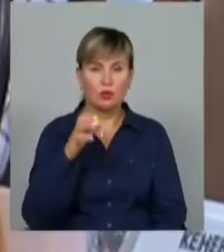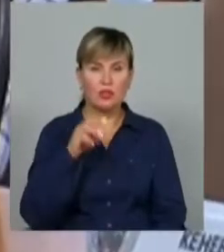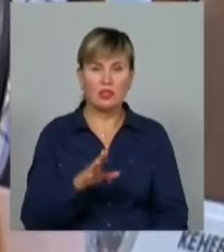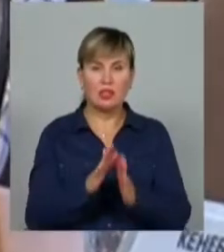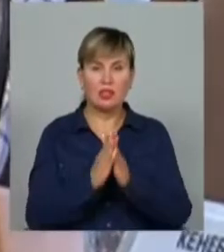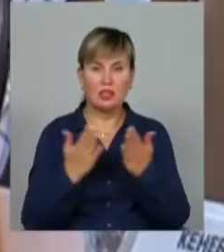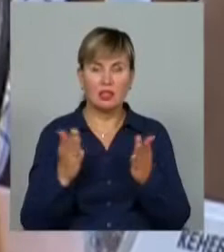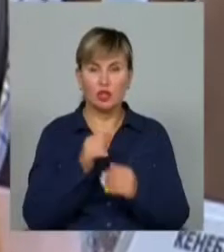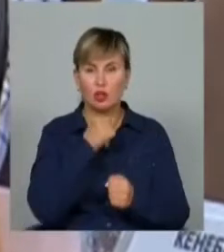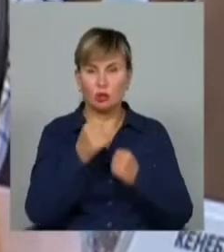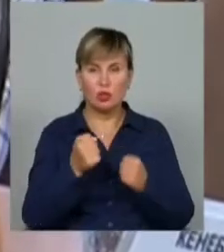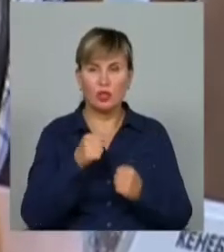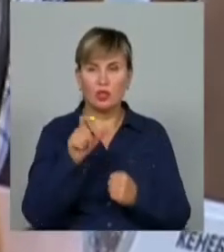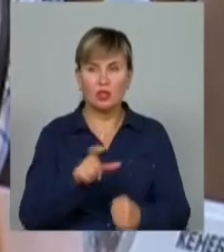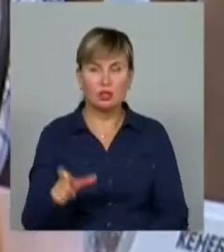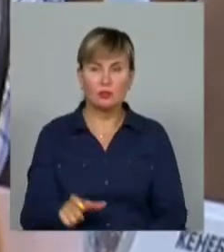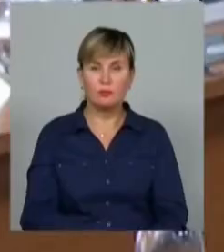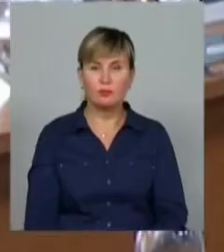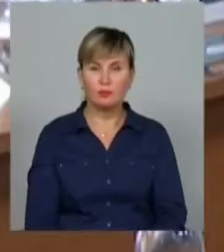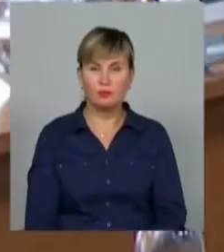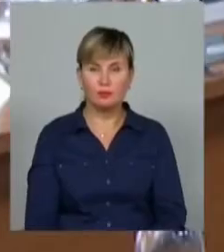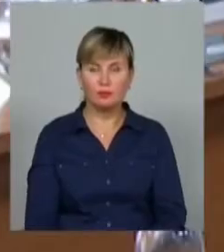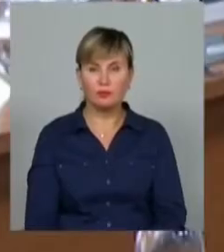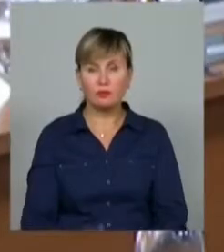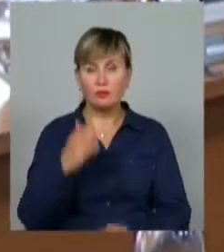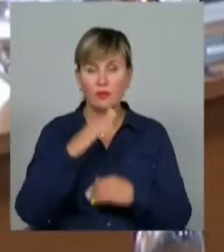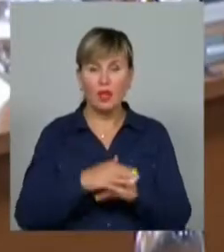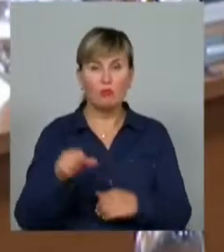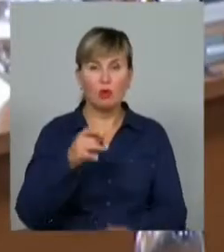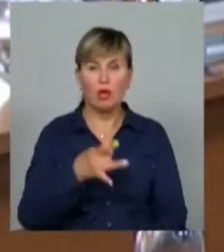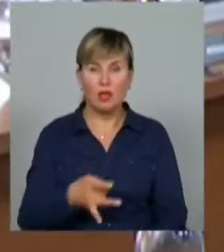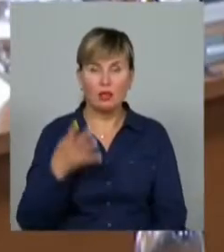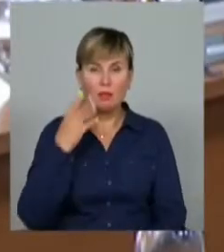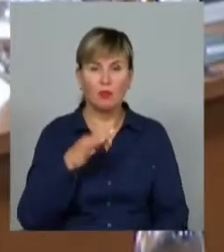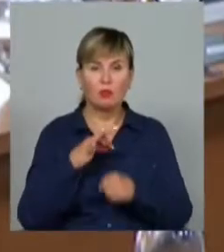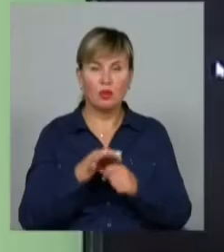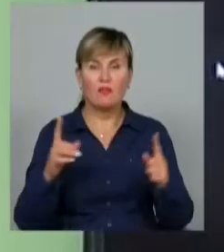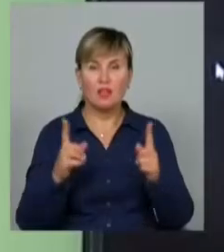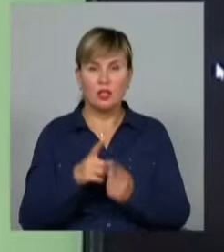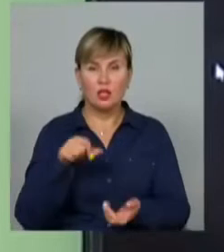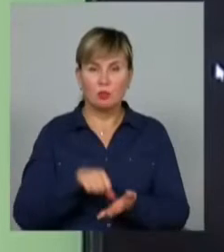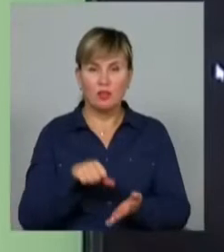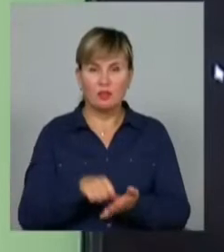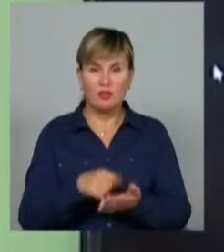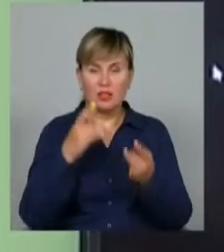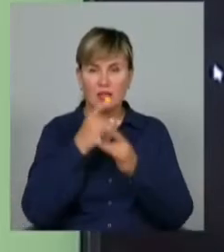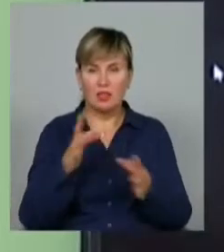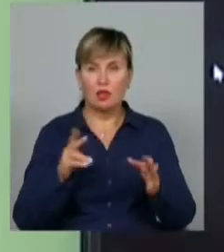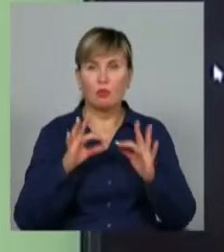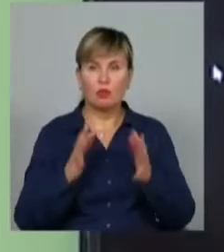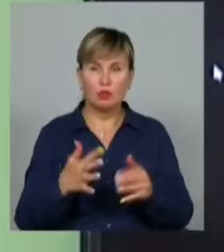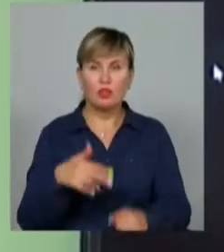книг, журналист и публицист Жумаш Кенебай. Акимат Ауезовского района Алматы провел встречу с представителями интеллигенции по